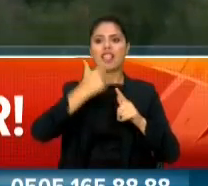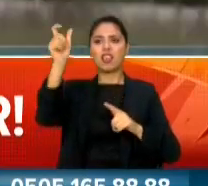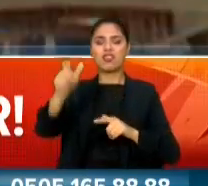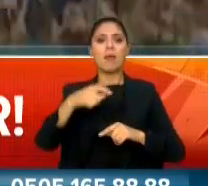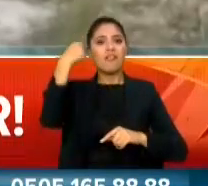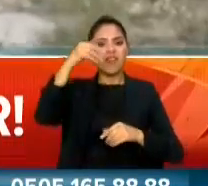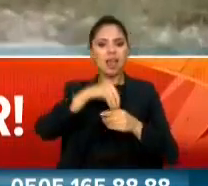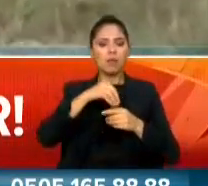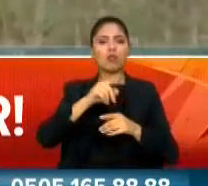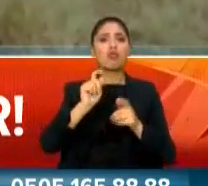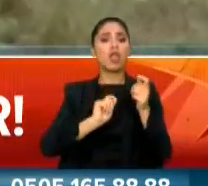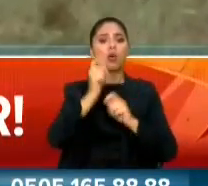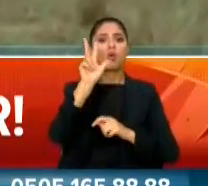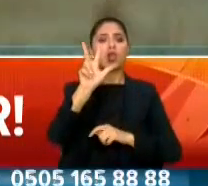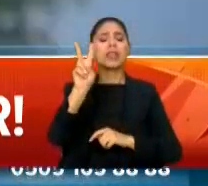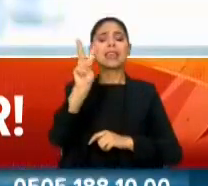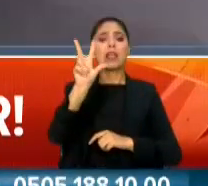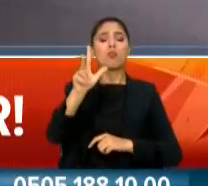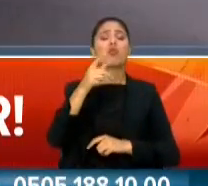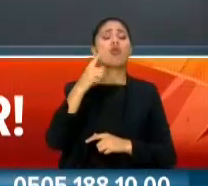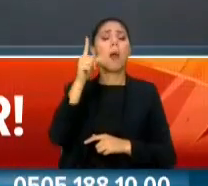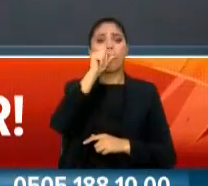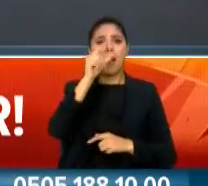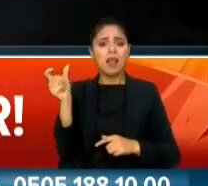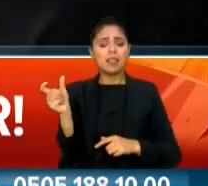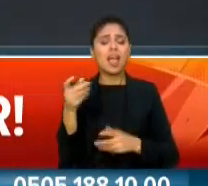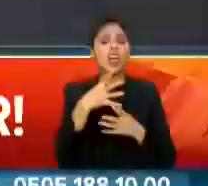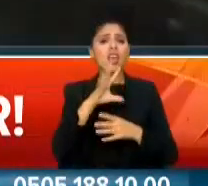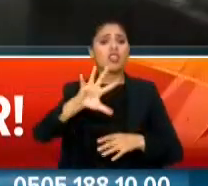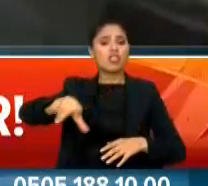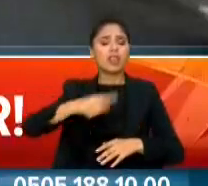filmlerinde kullanılan ve 23 Mart'ta çalınan 5 silahtan birini